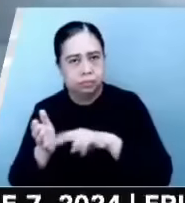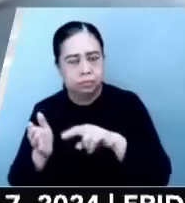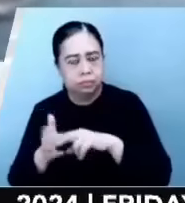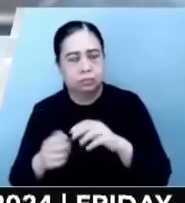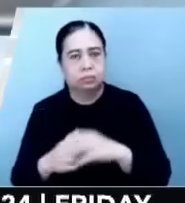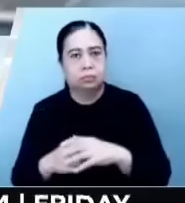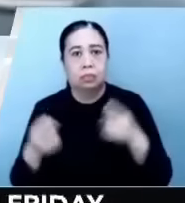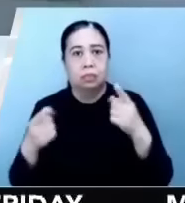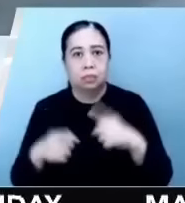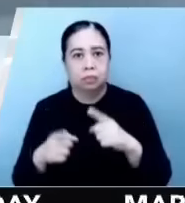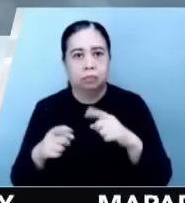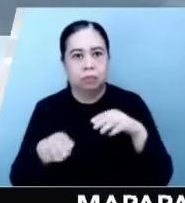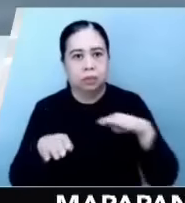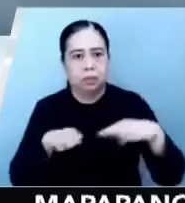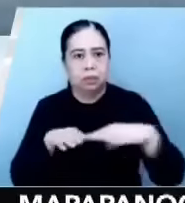harangan hanggang magbanggaan.